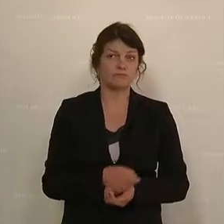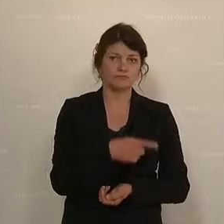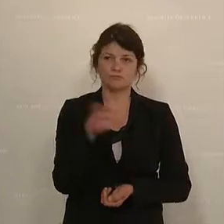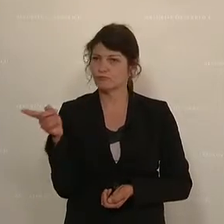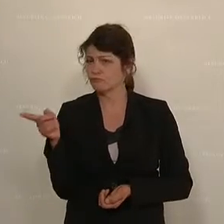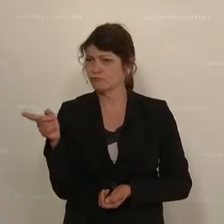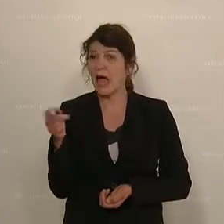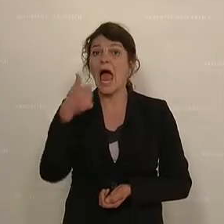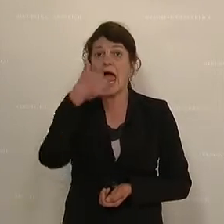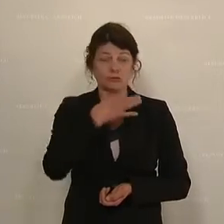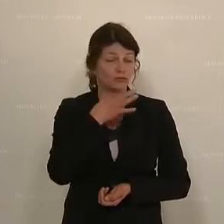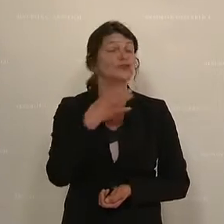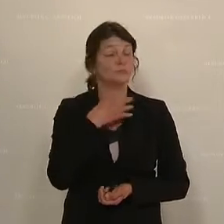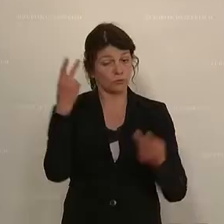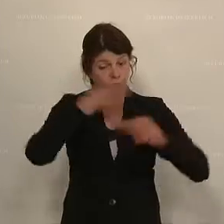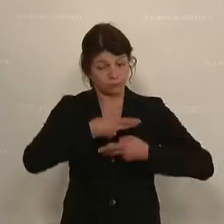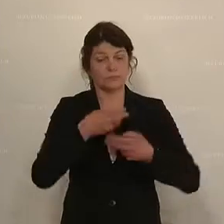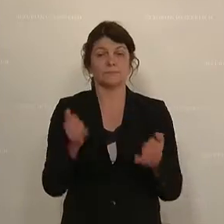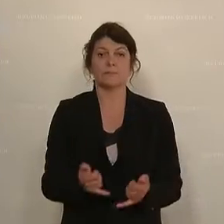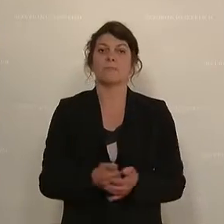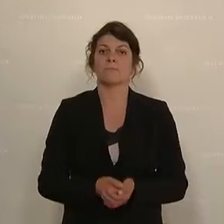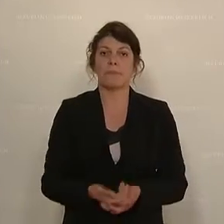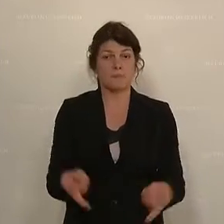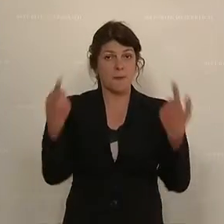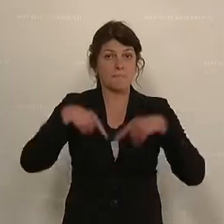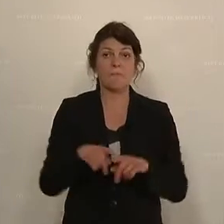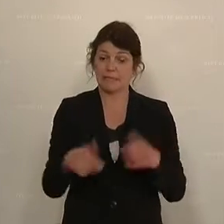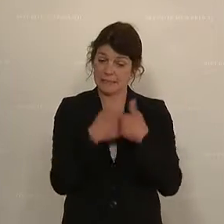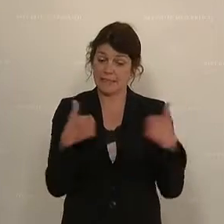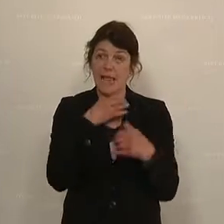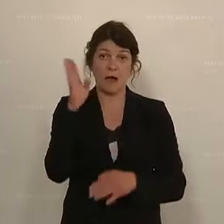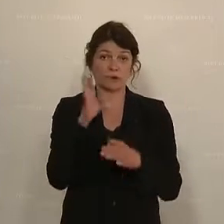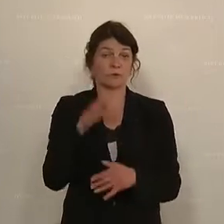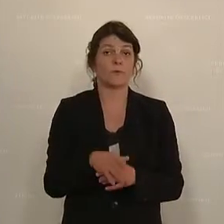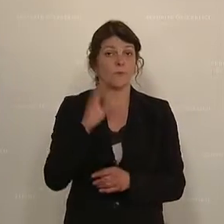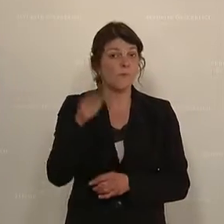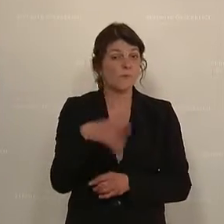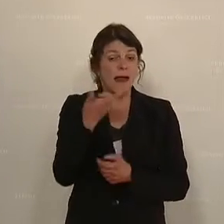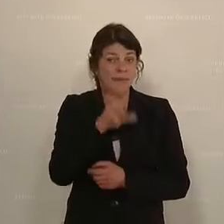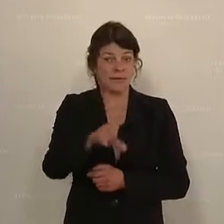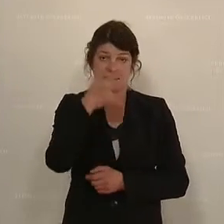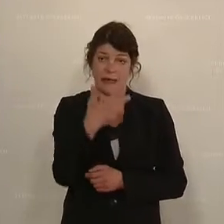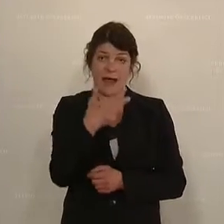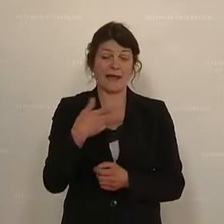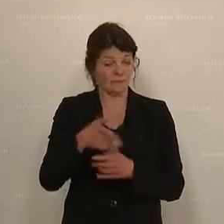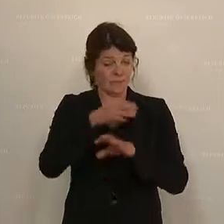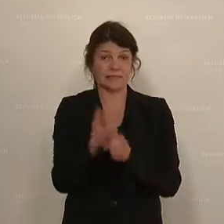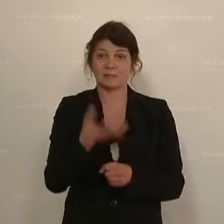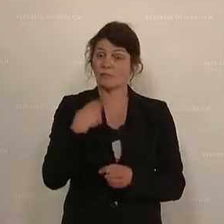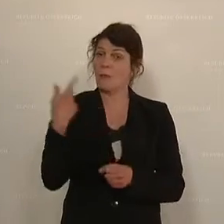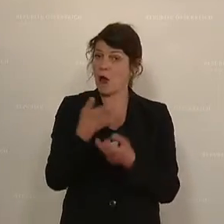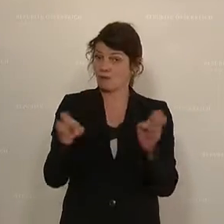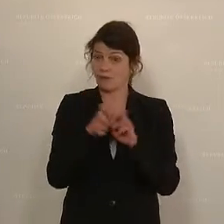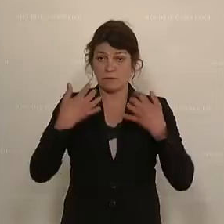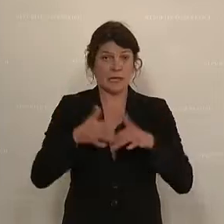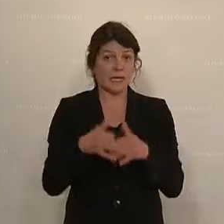Das ist einstimmig so angenommen. Wir gelangen zur getrennten Abstimmung über Artikel 3 in der Fassung des Ausschussberichts.